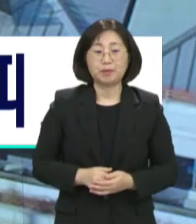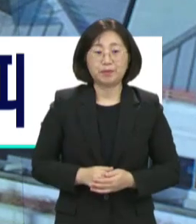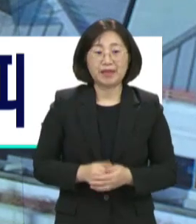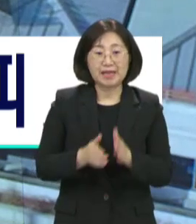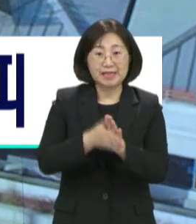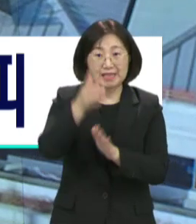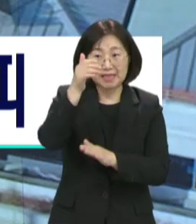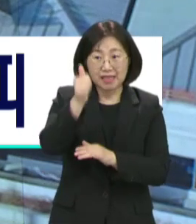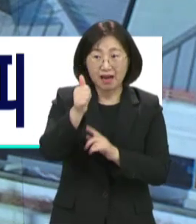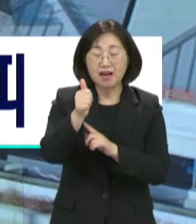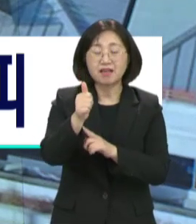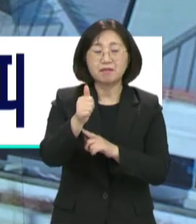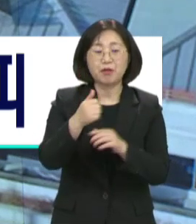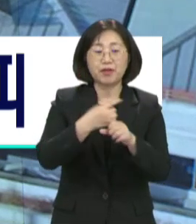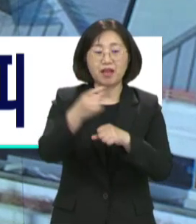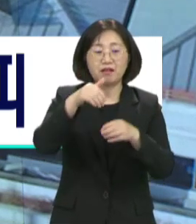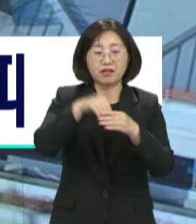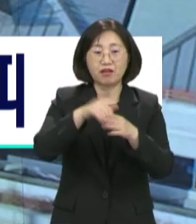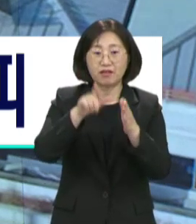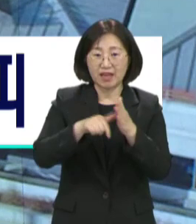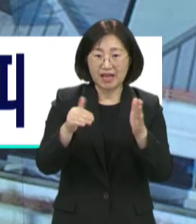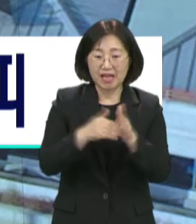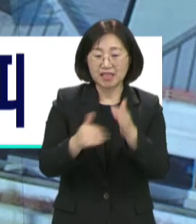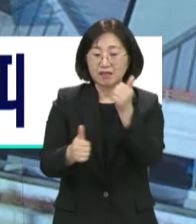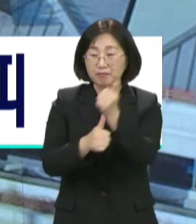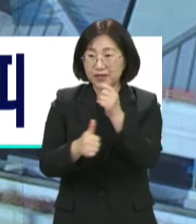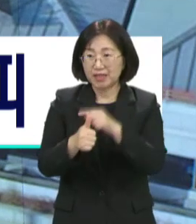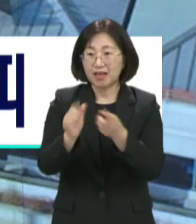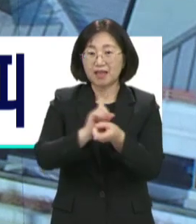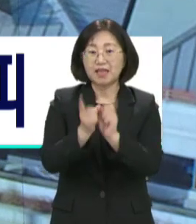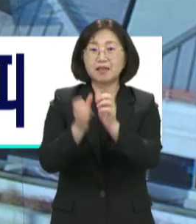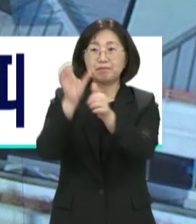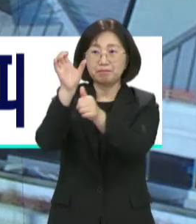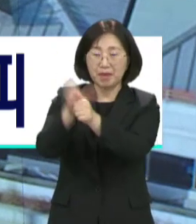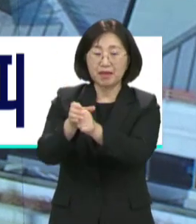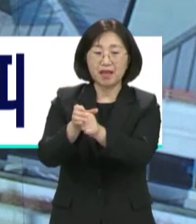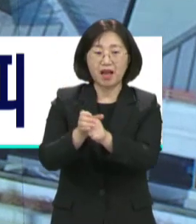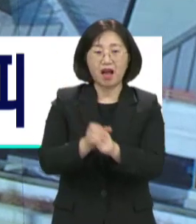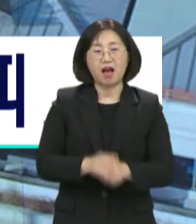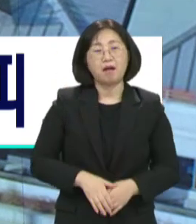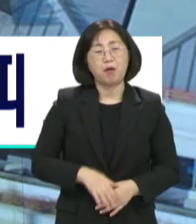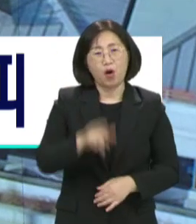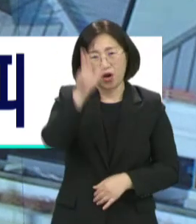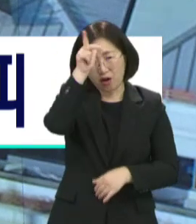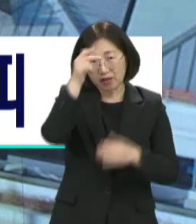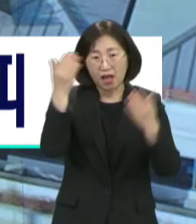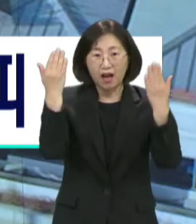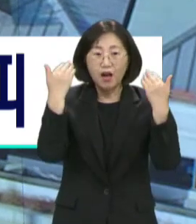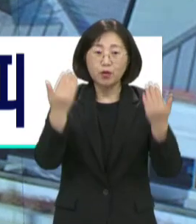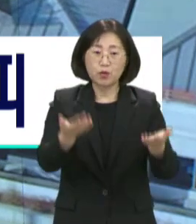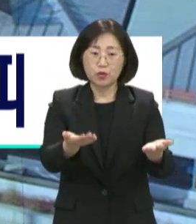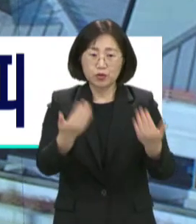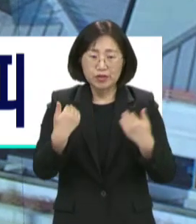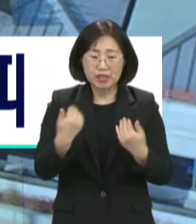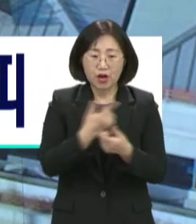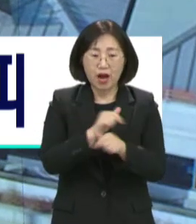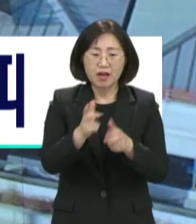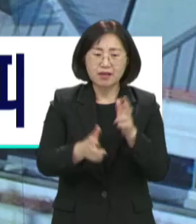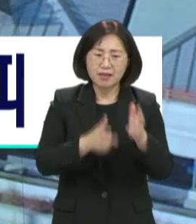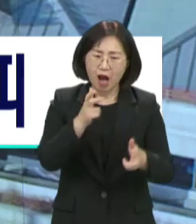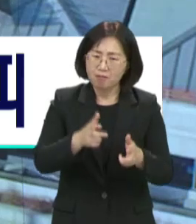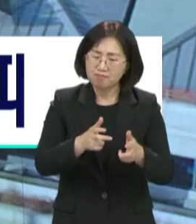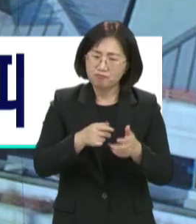빈자리는 내년 보궐선거까지 부시장이 대신하게 되지만 경찰학교 유치를 비롯한 여러 선한 사업들의